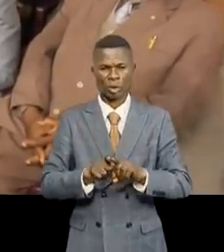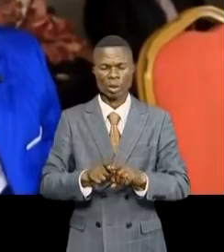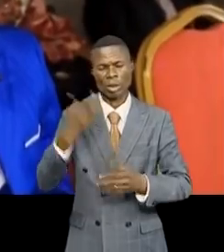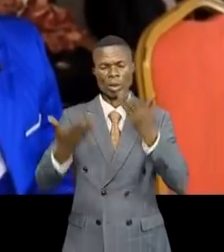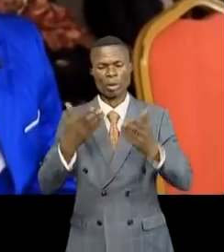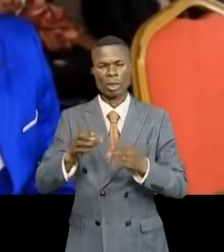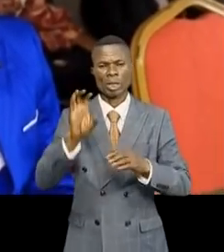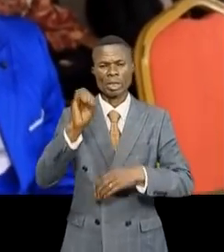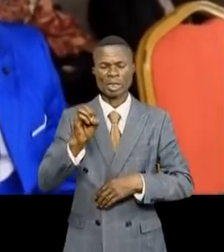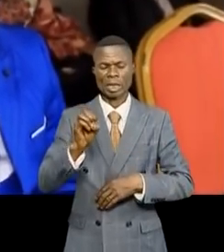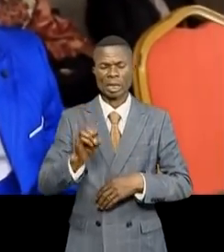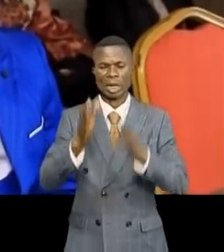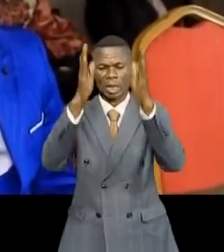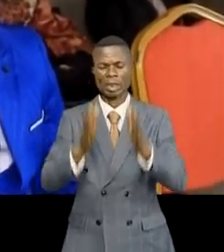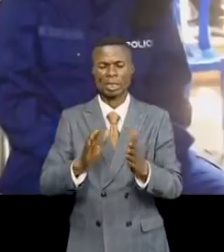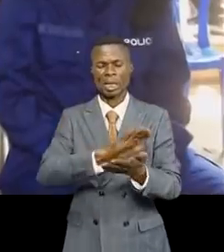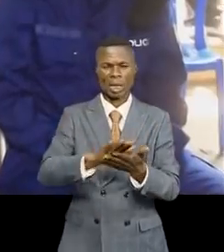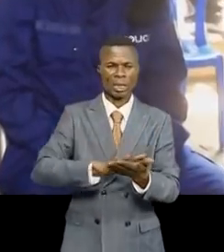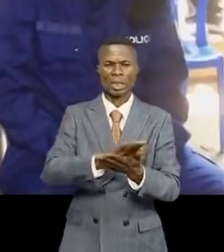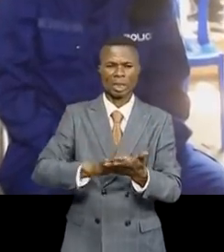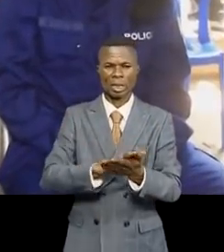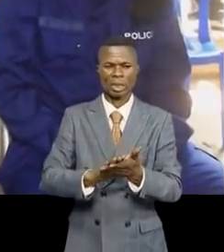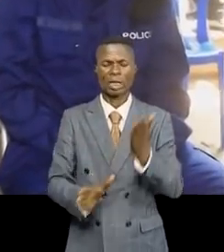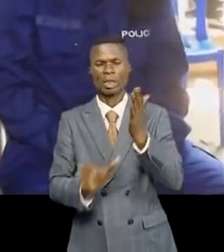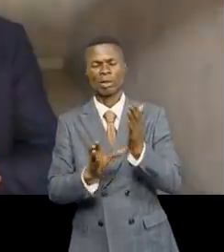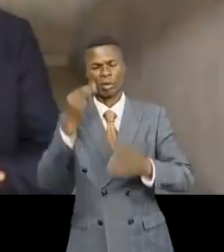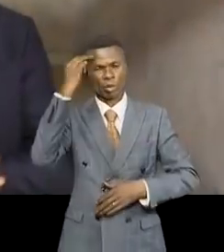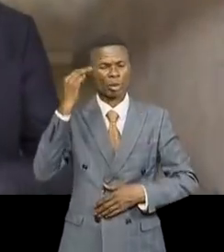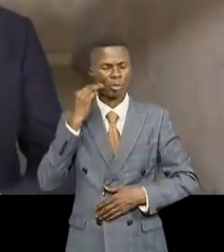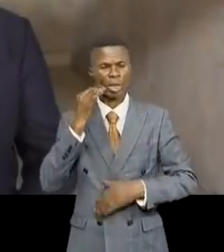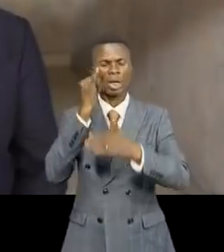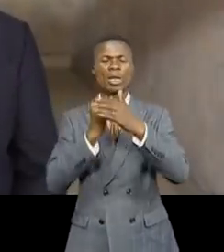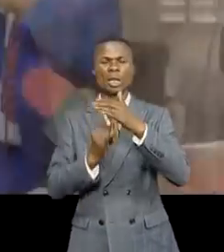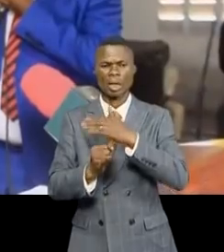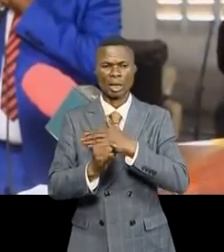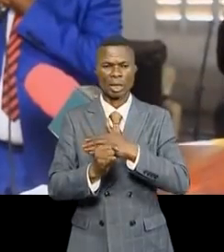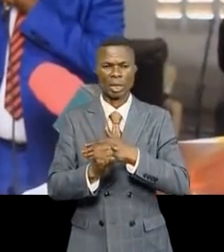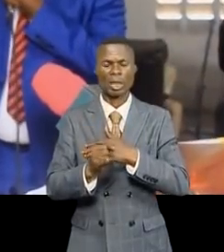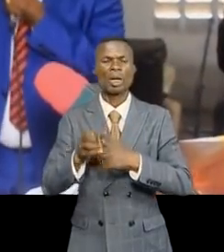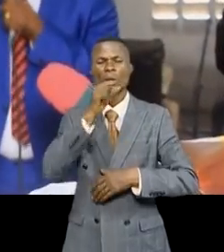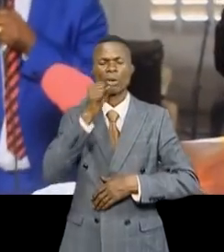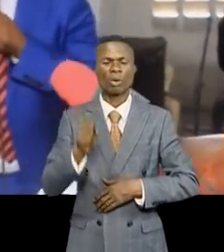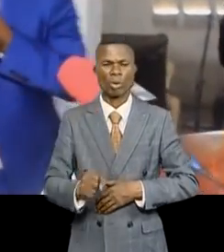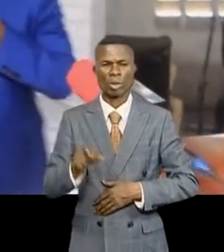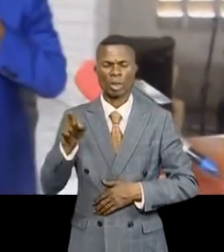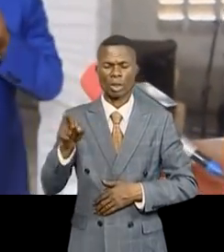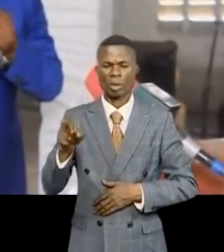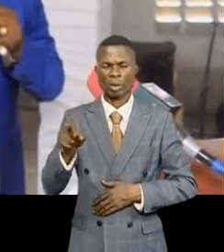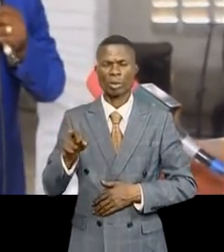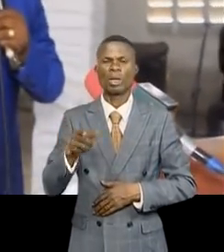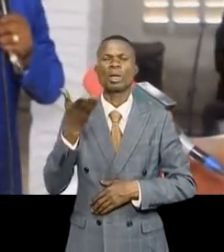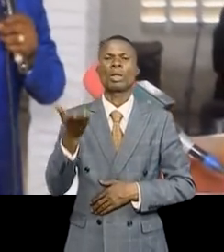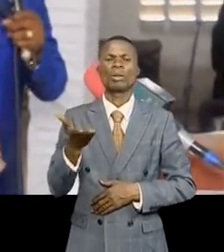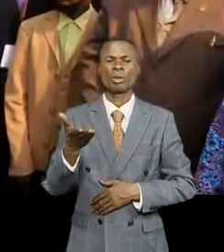de 50 sacs de ciment, œuvre du vice-premier ministre, ministre de l'Intérieur honoraire, Basile Olongo-Mpongo. Nous